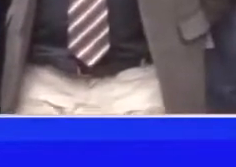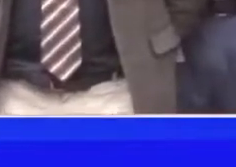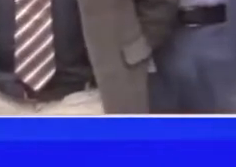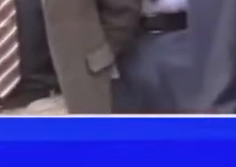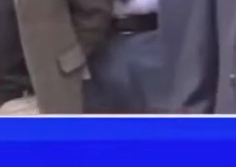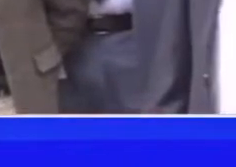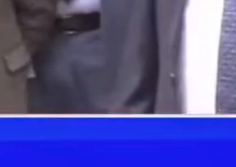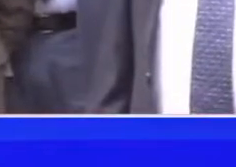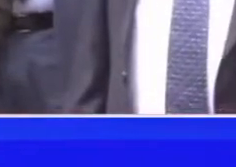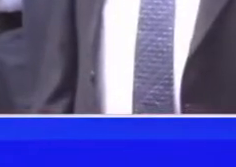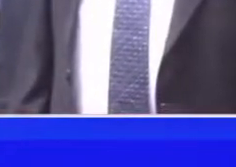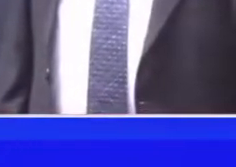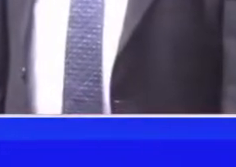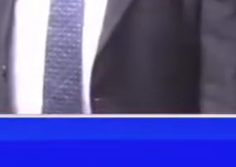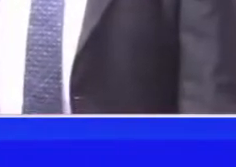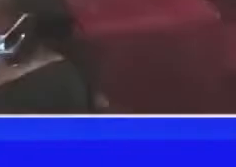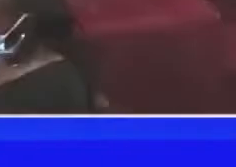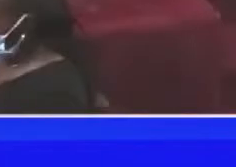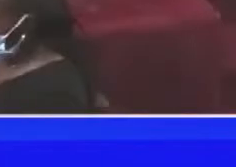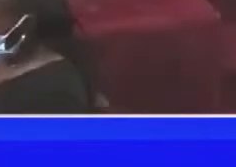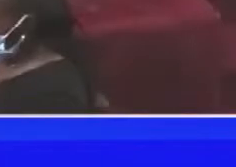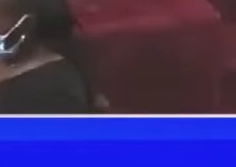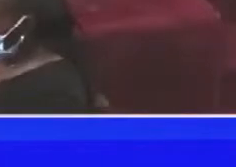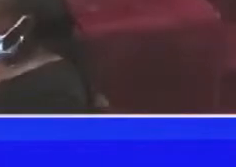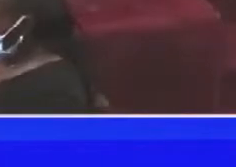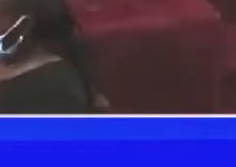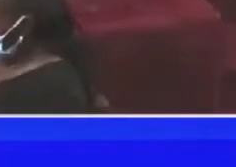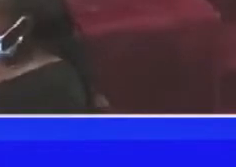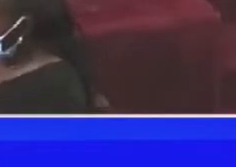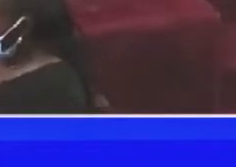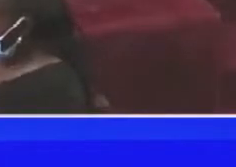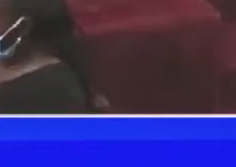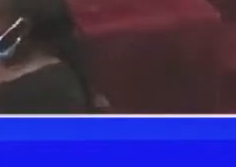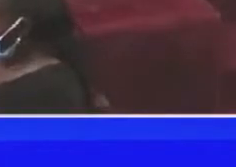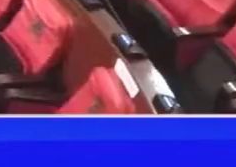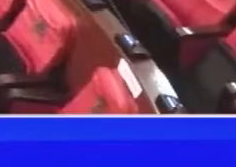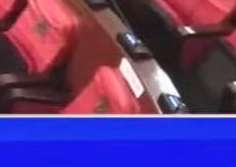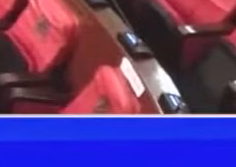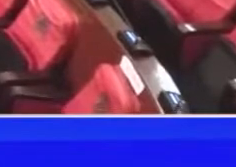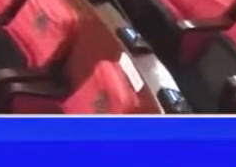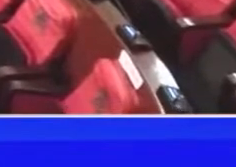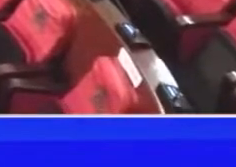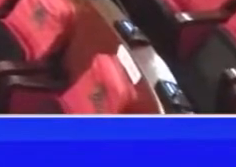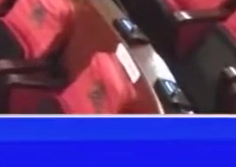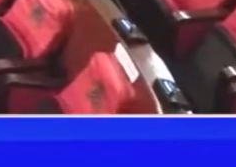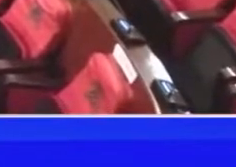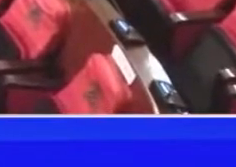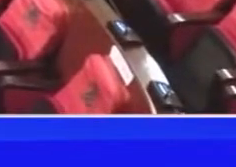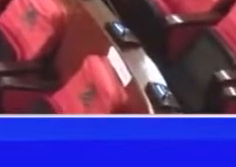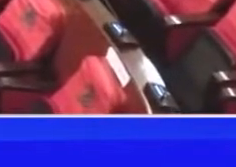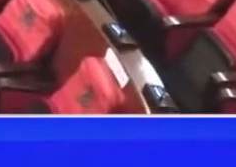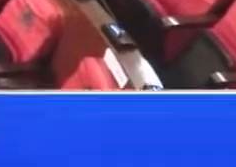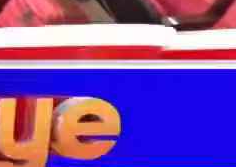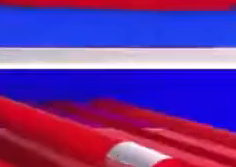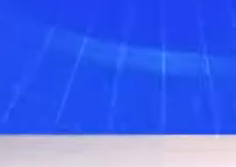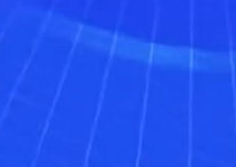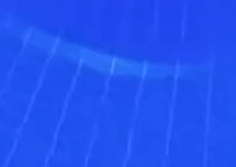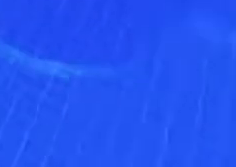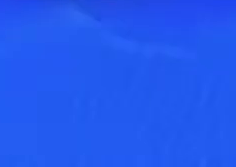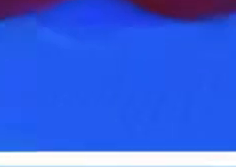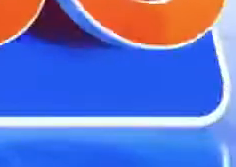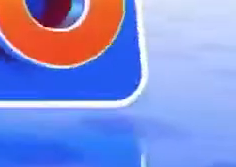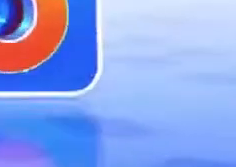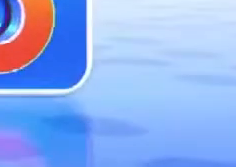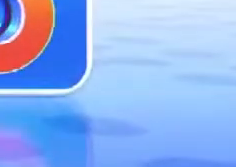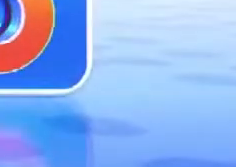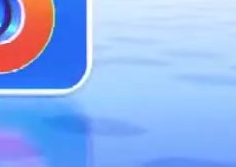Munini wa governor county ya Masaku engineer Francis Maliti kusoma budget ya bilioni 12 tuyo mundi.